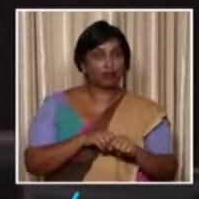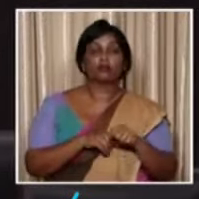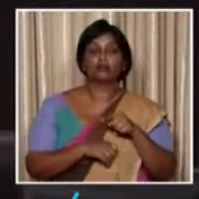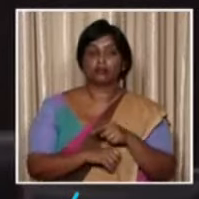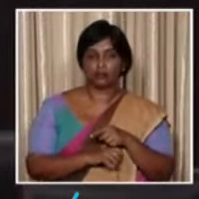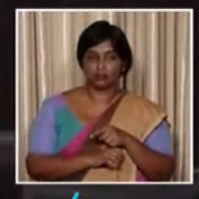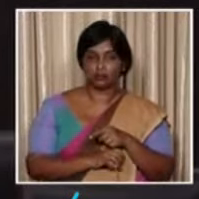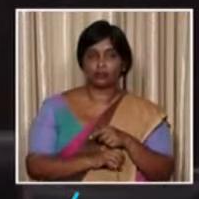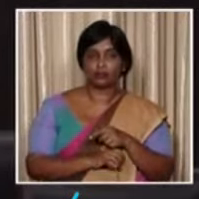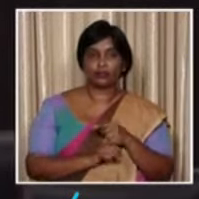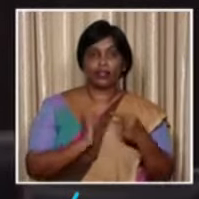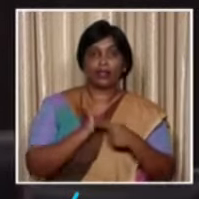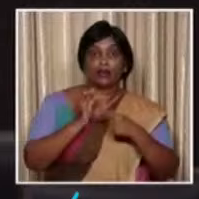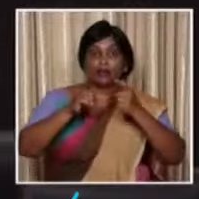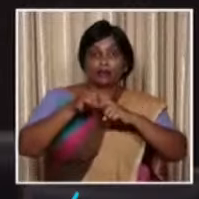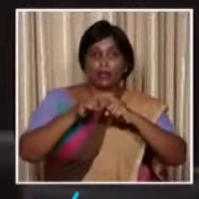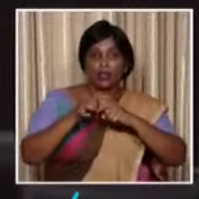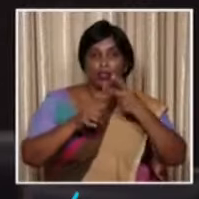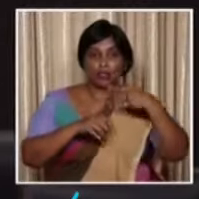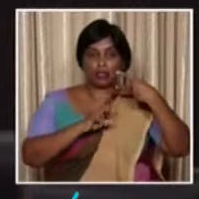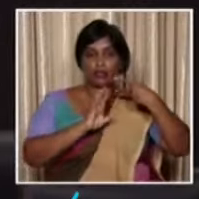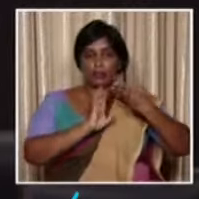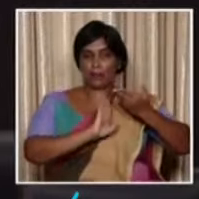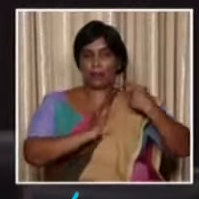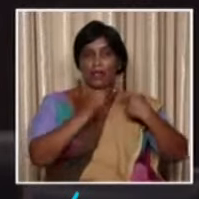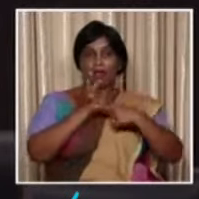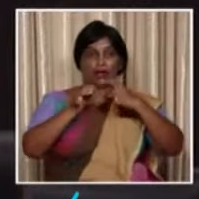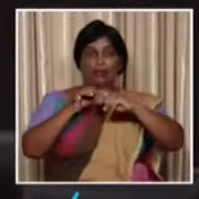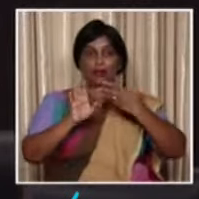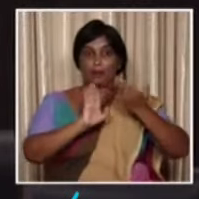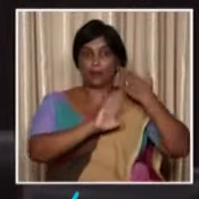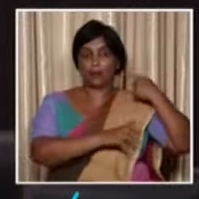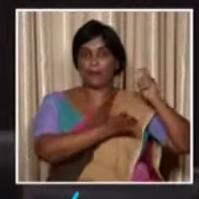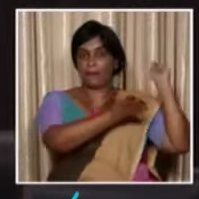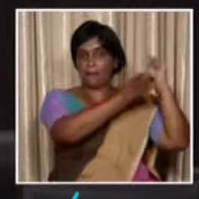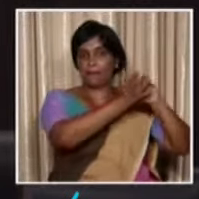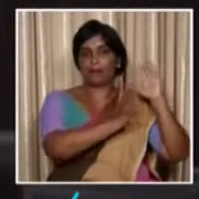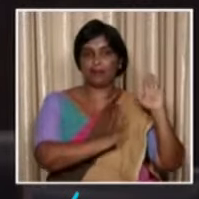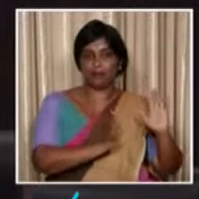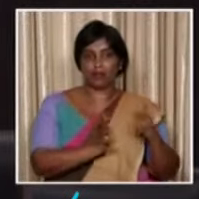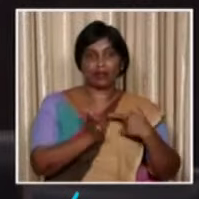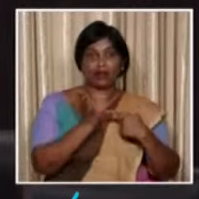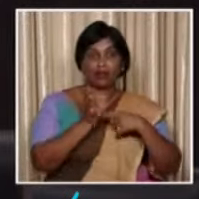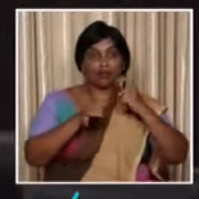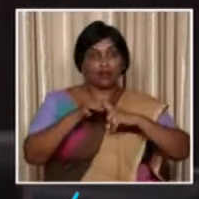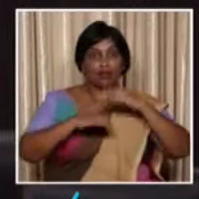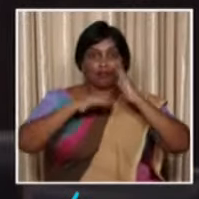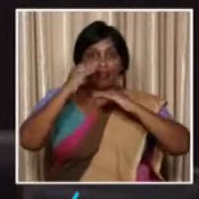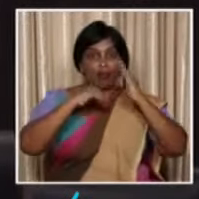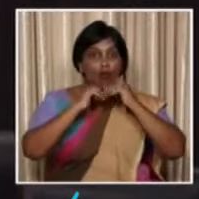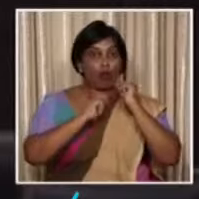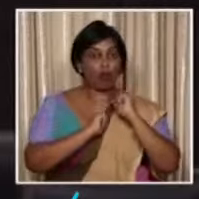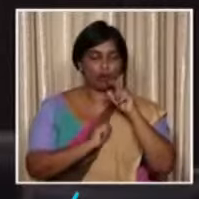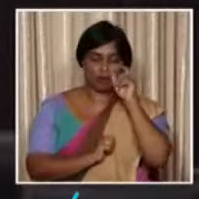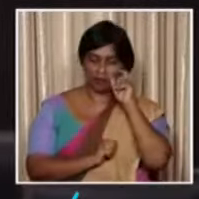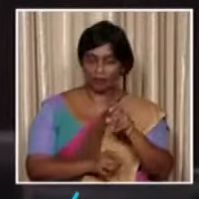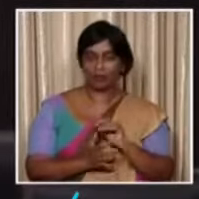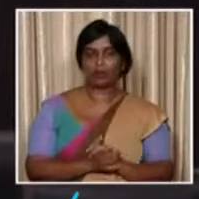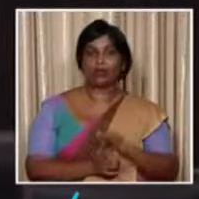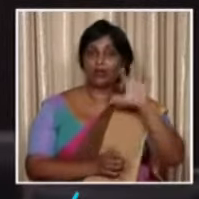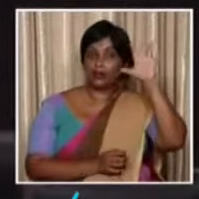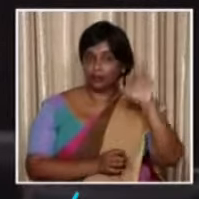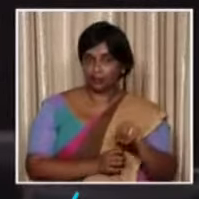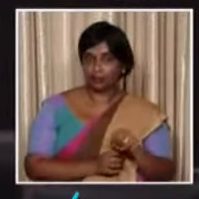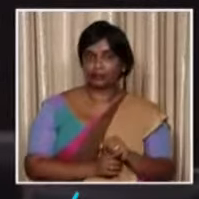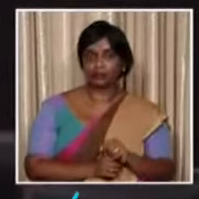ගෙන්නන්නේ ටෙන්ඩර් කරන්න දින දෙකකට කලින් තමයි දීපු ආයතනයේ ඕඩර් කරන්නේ. ඔන්න ප්‍රොකියුමන්ට් ගයිඩ්ලයින් එක යන විදිය.